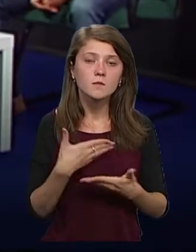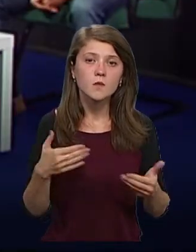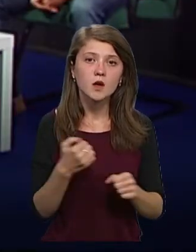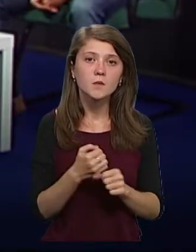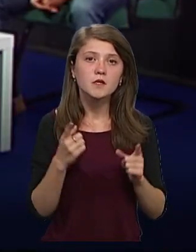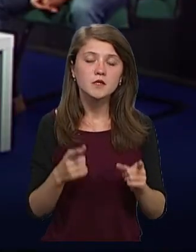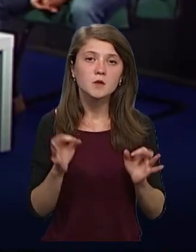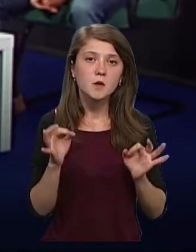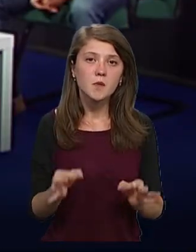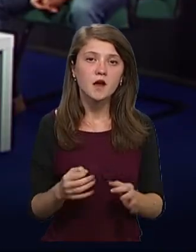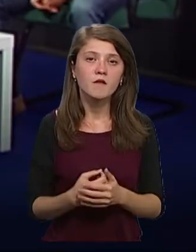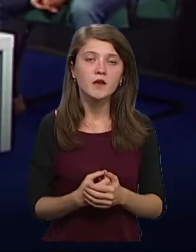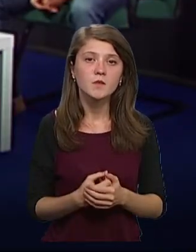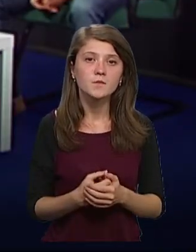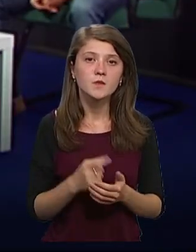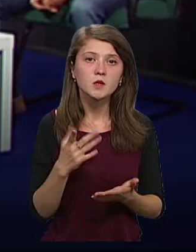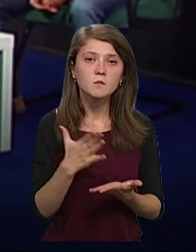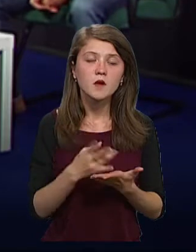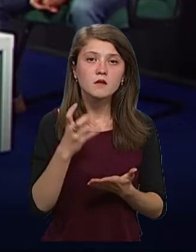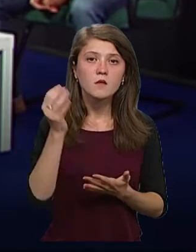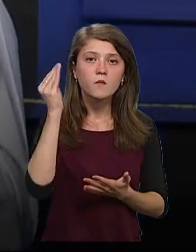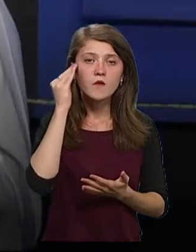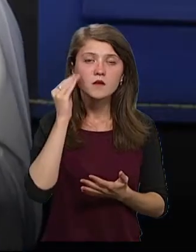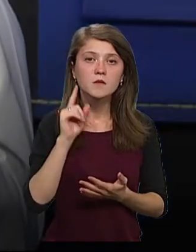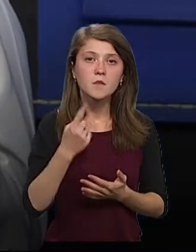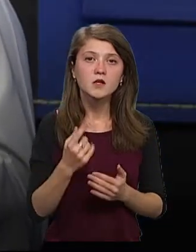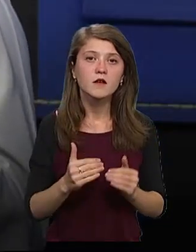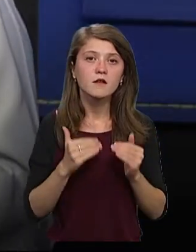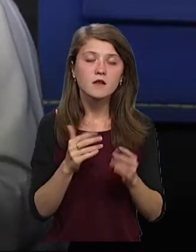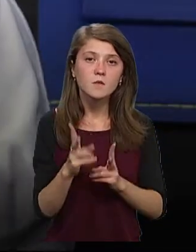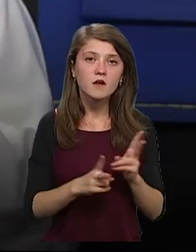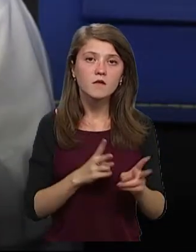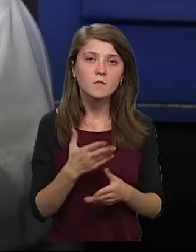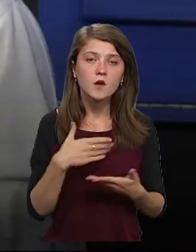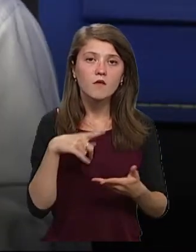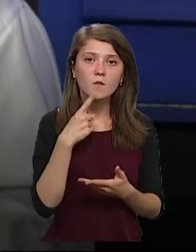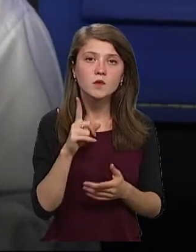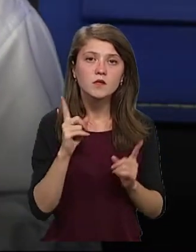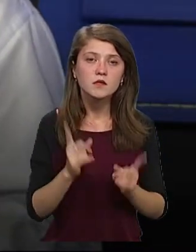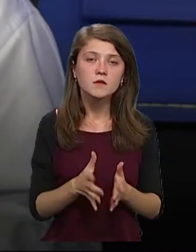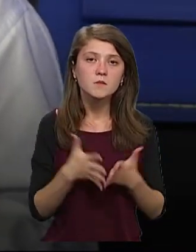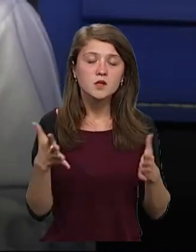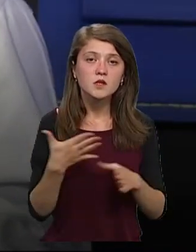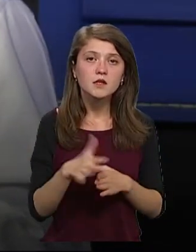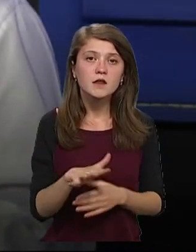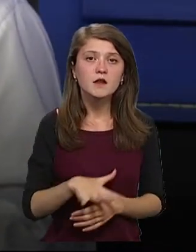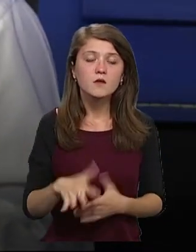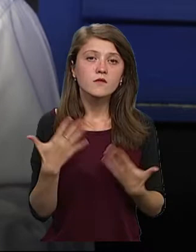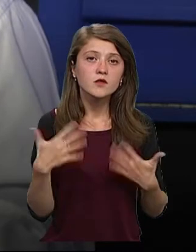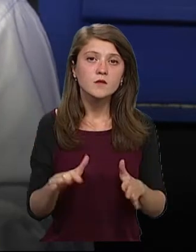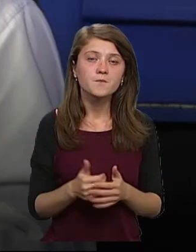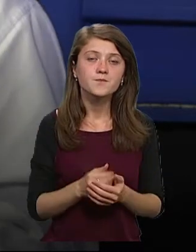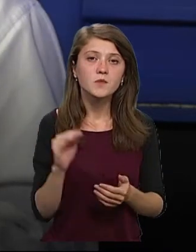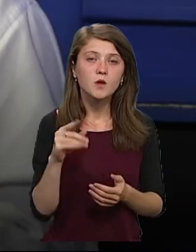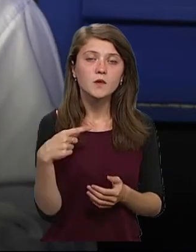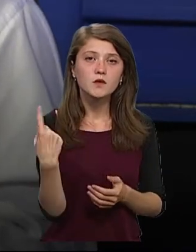дійсно правильно. А що мається на увазі перший етап реформи, коли ми говоримо, що дійсно більша частина території, вже будемо говорити,